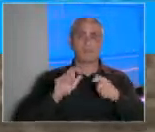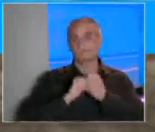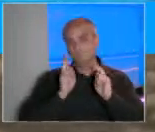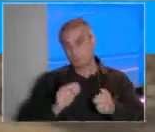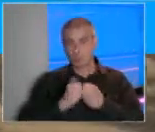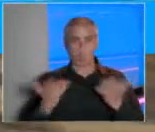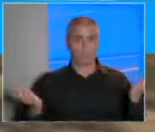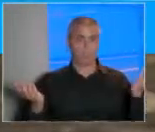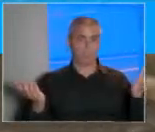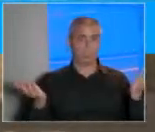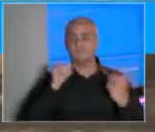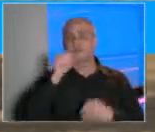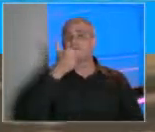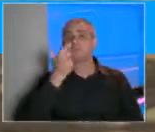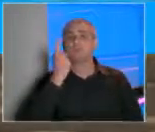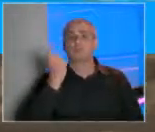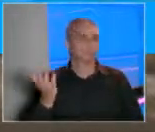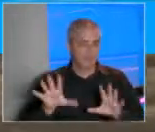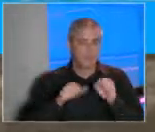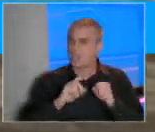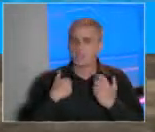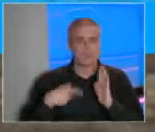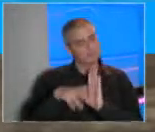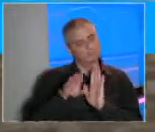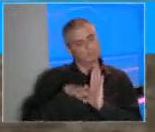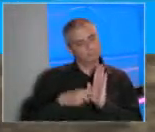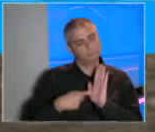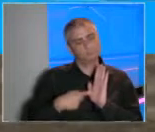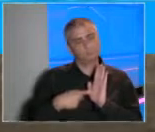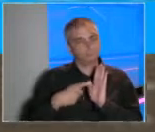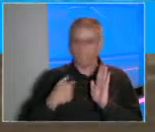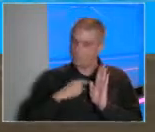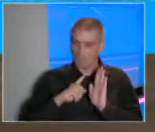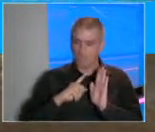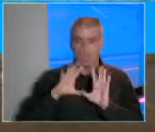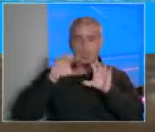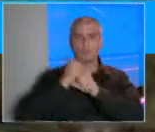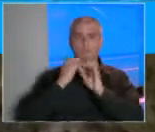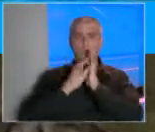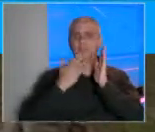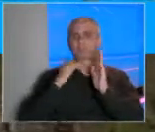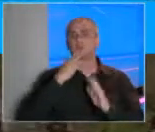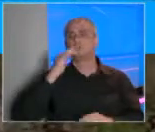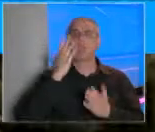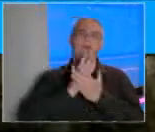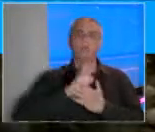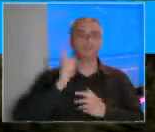מפה או אין מפה. אבל בואו קודם כל ניקח, אין לי התנאיה כרגע שאומרת לי, אני לא מכיל את החוק הישראלי ביוש עד שלא תסכים על מפה. לא